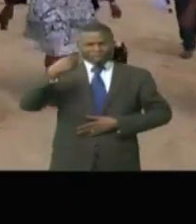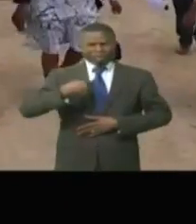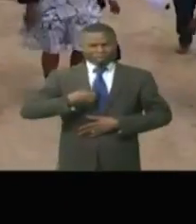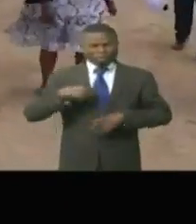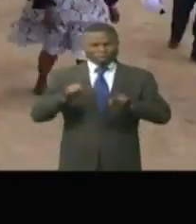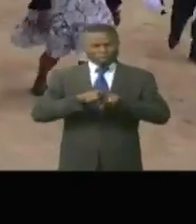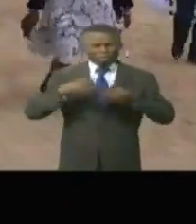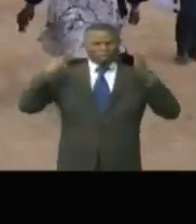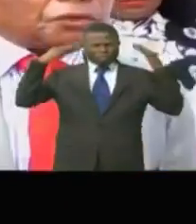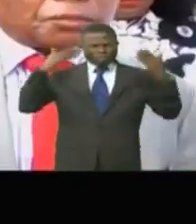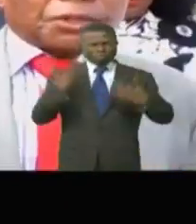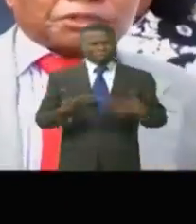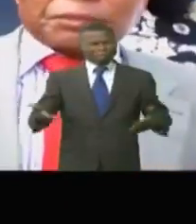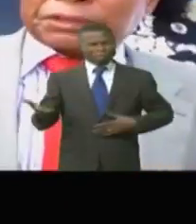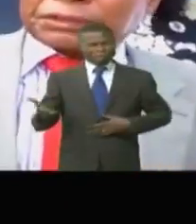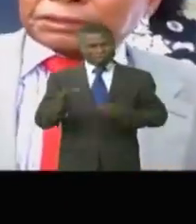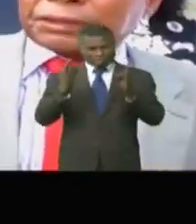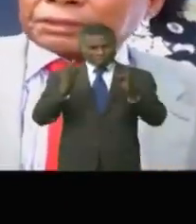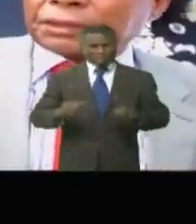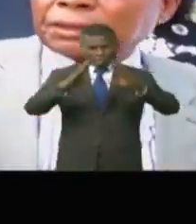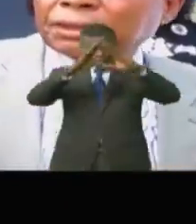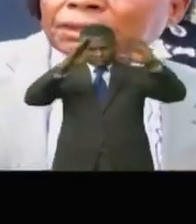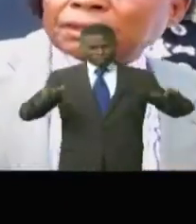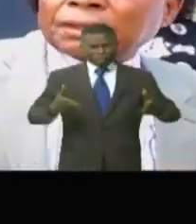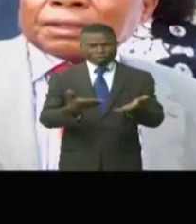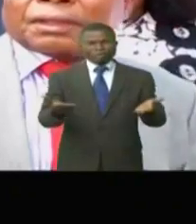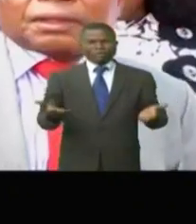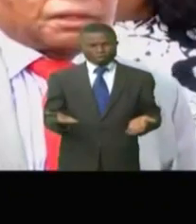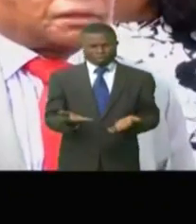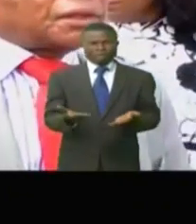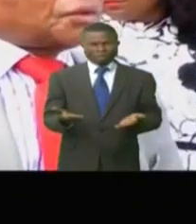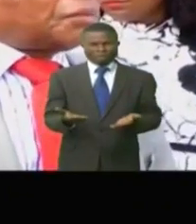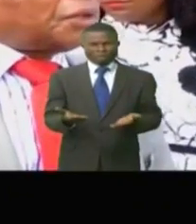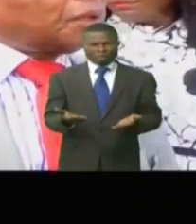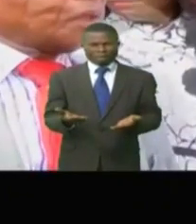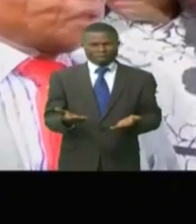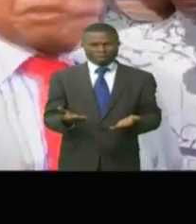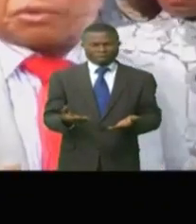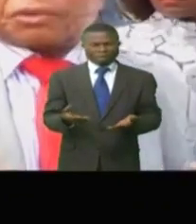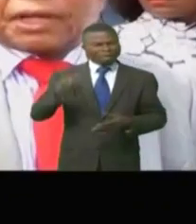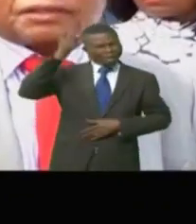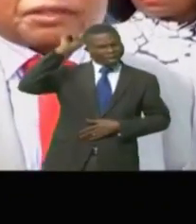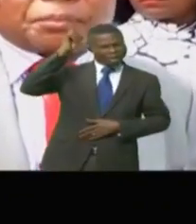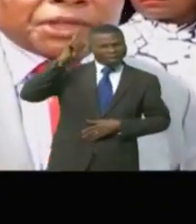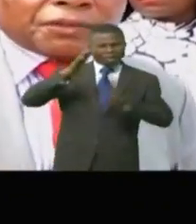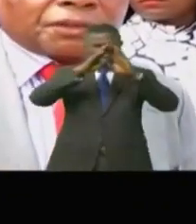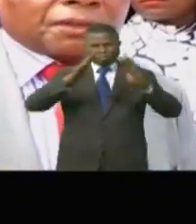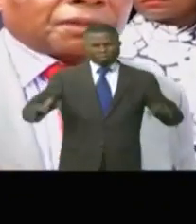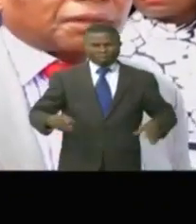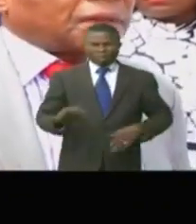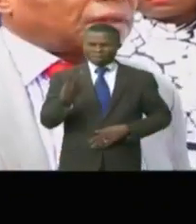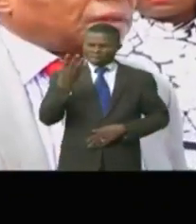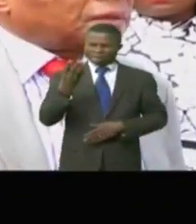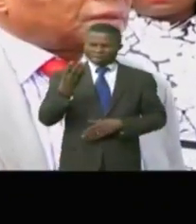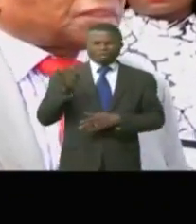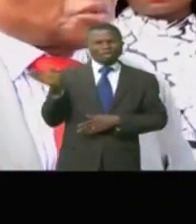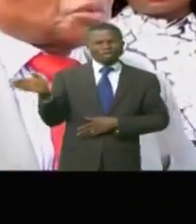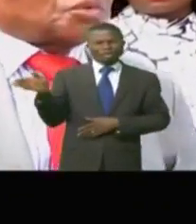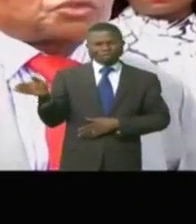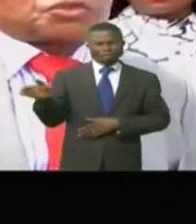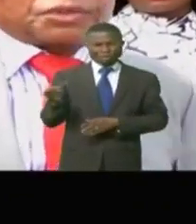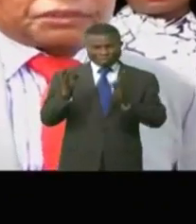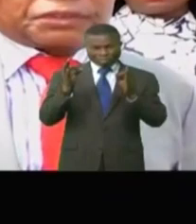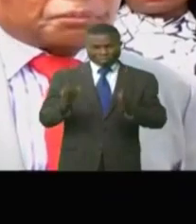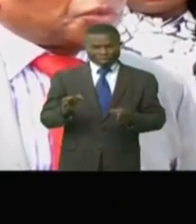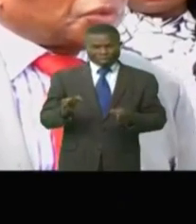parlent, que ce bâtiment ici était comme une maison de 4 pièces. C'est ce